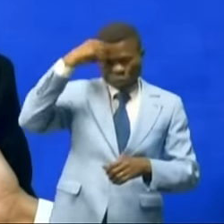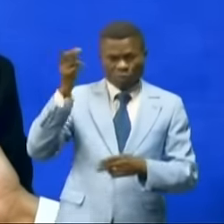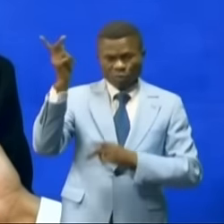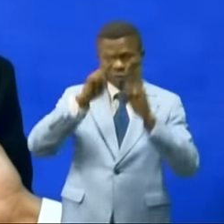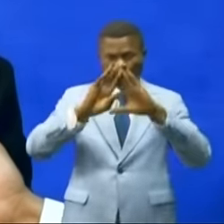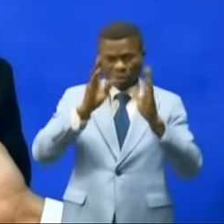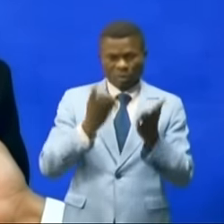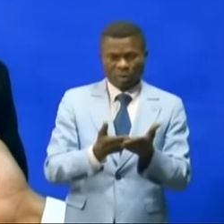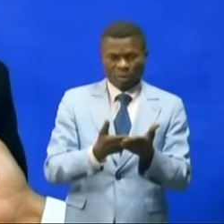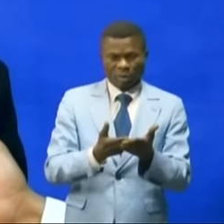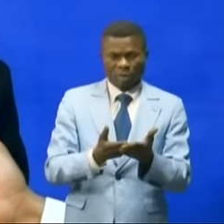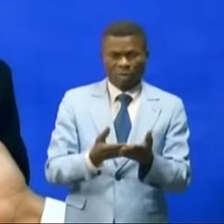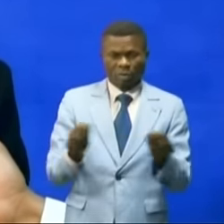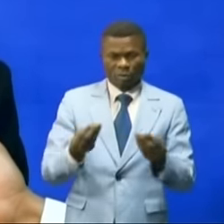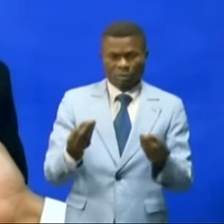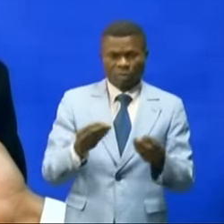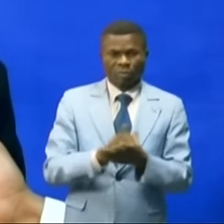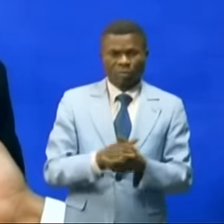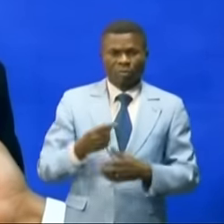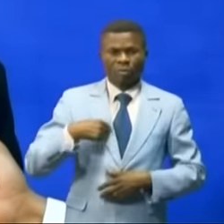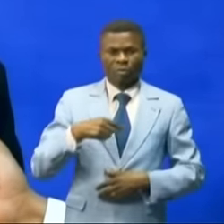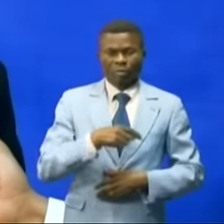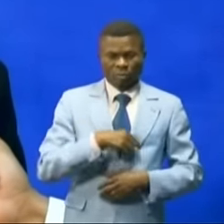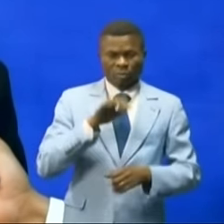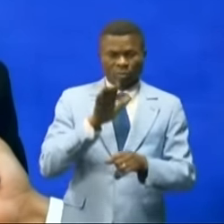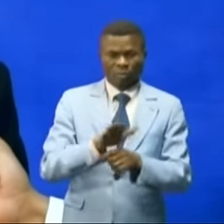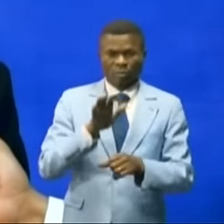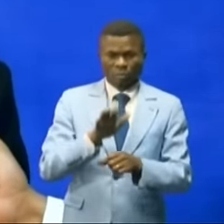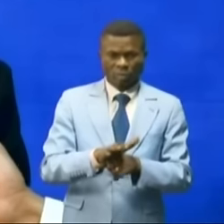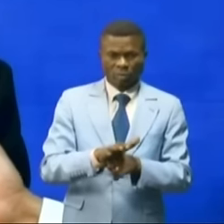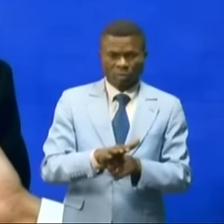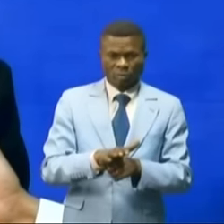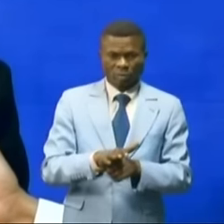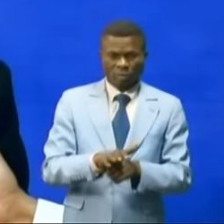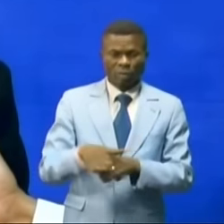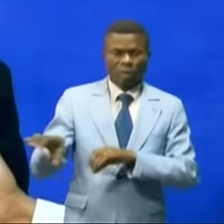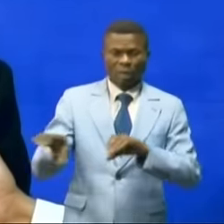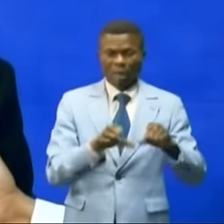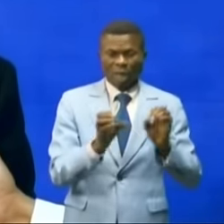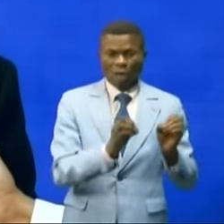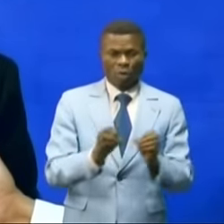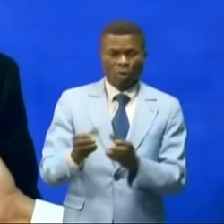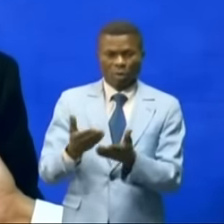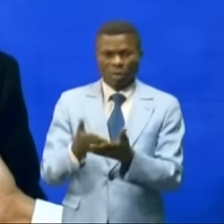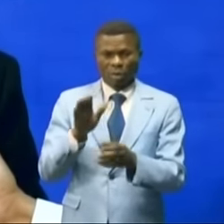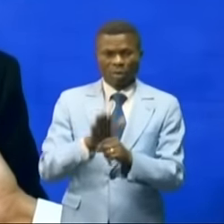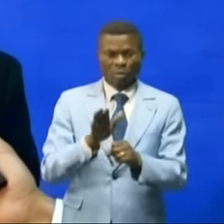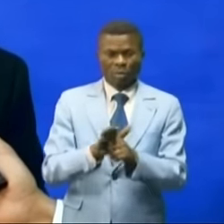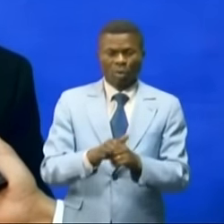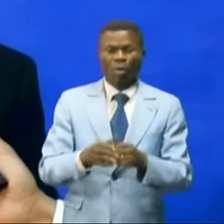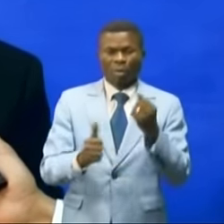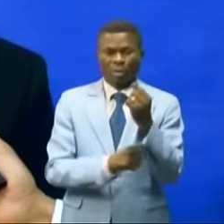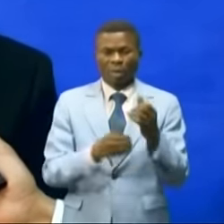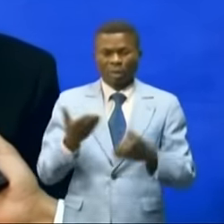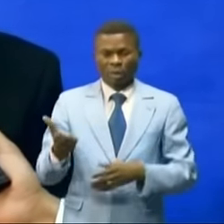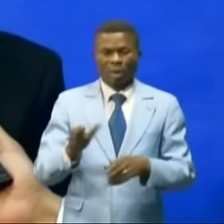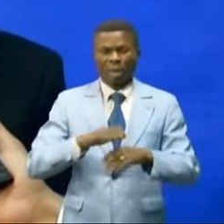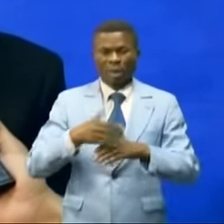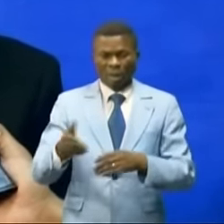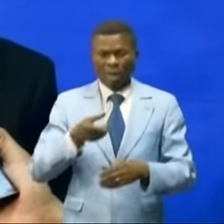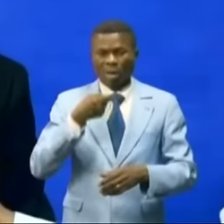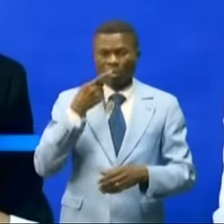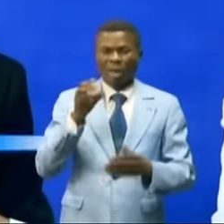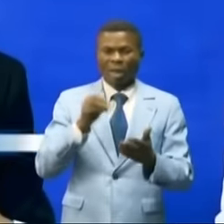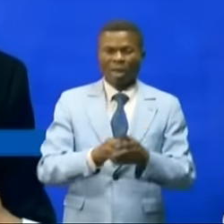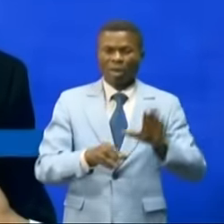cessez-le-feu. Donc il y a beaucoup d'actions qui doivent être prises par les différentes parties prenantes. Ensuite, on a parlé